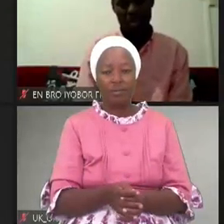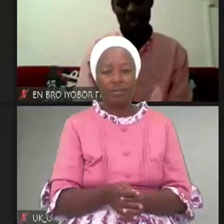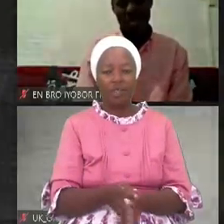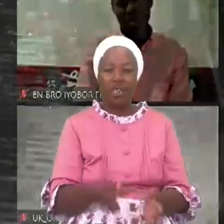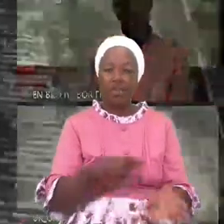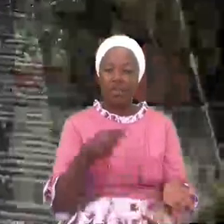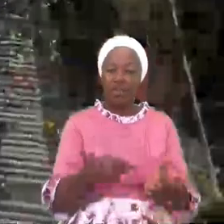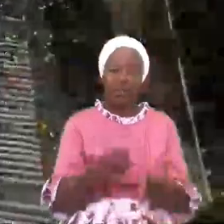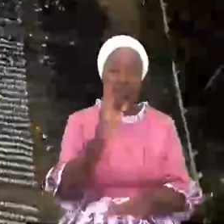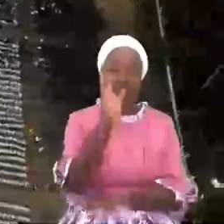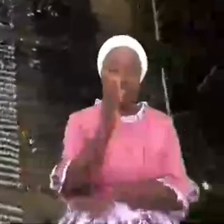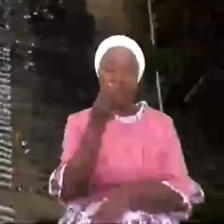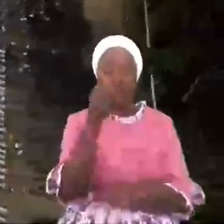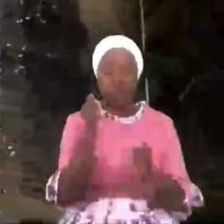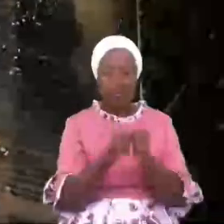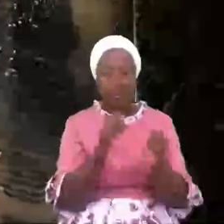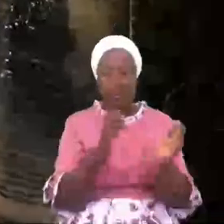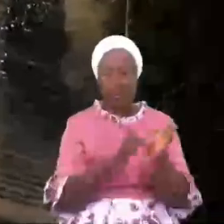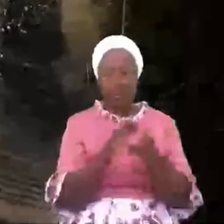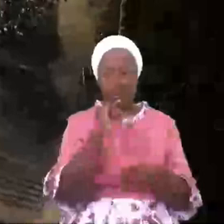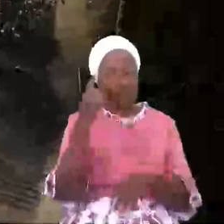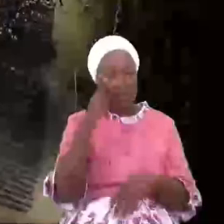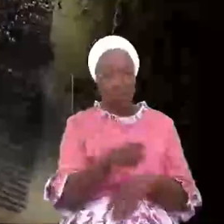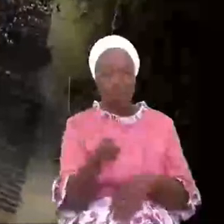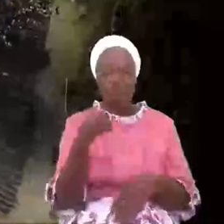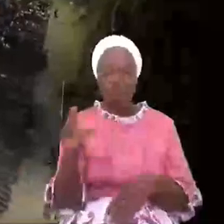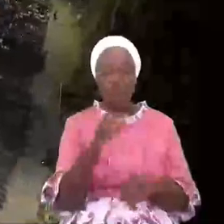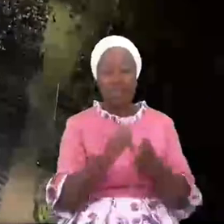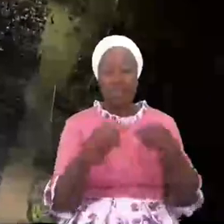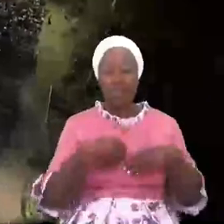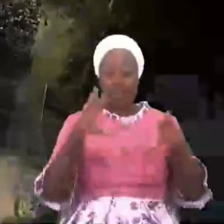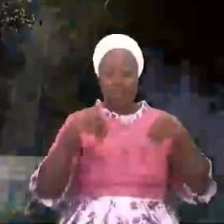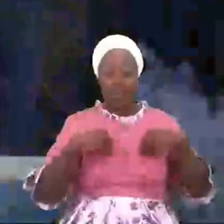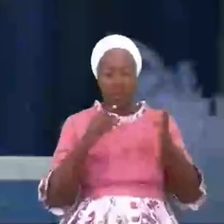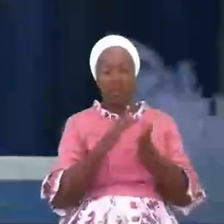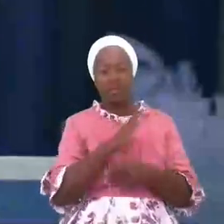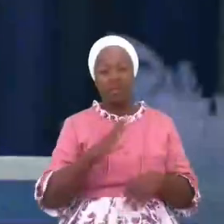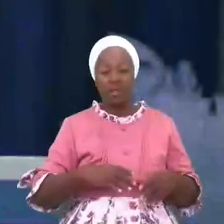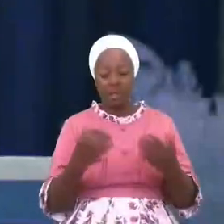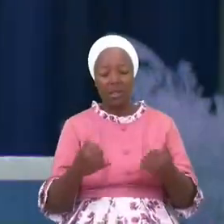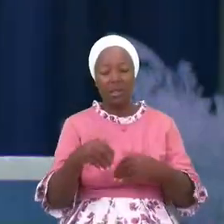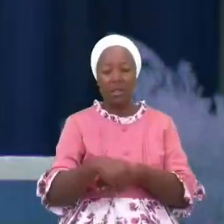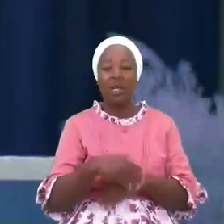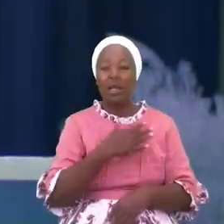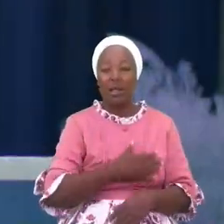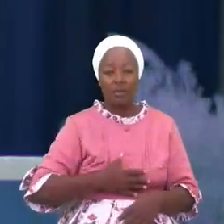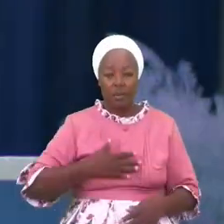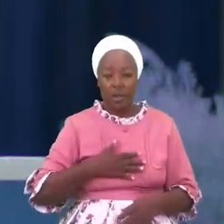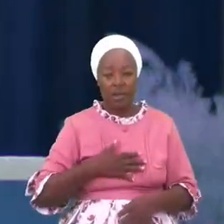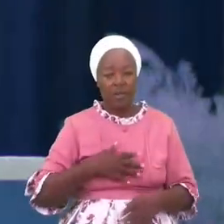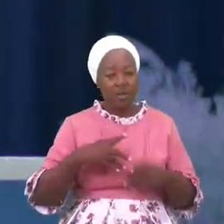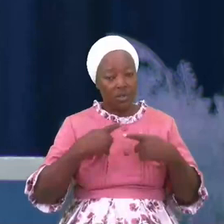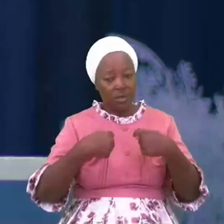il y aura une séance spéciale pour ceux qui ont leur vie au Seigneur qui sont au lieu principal.